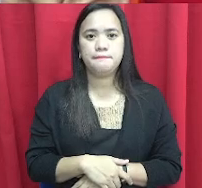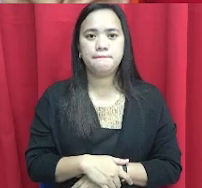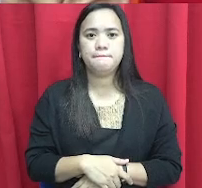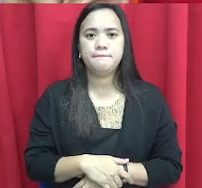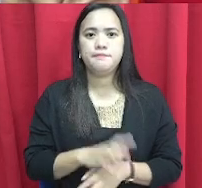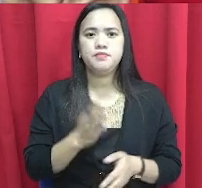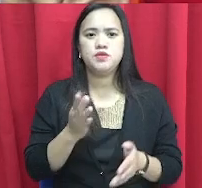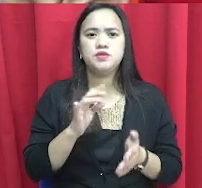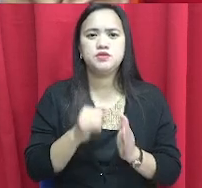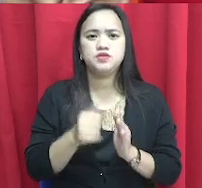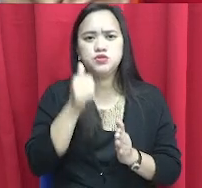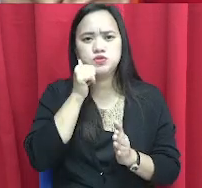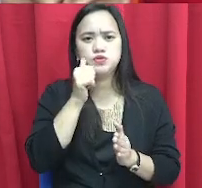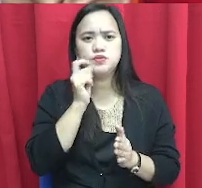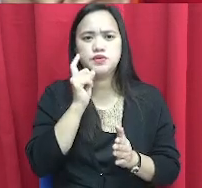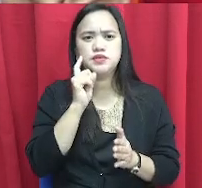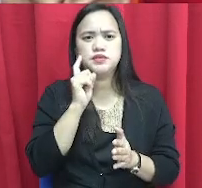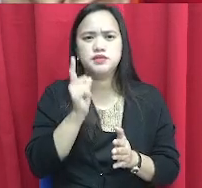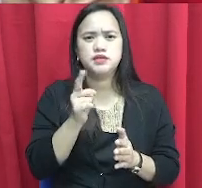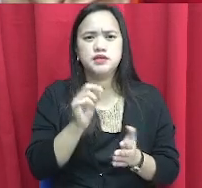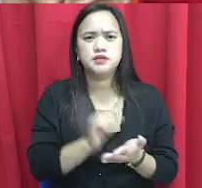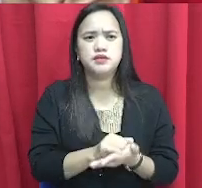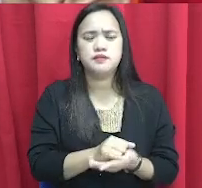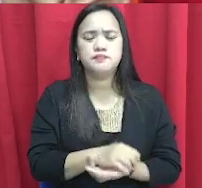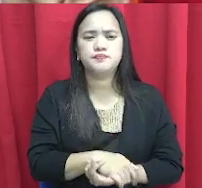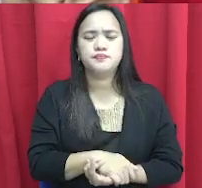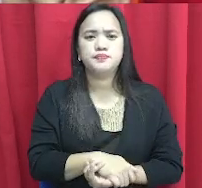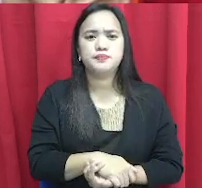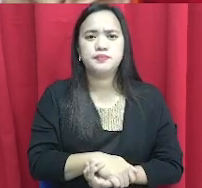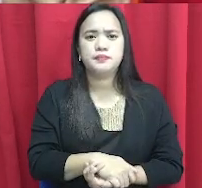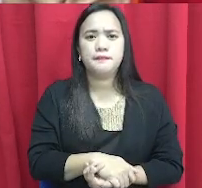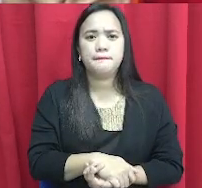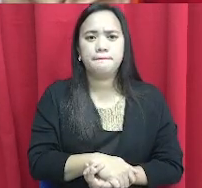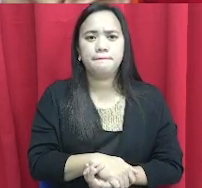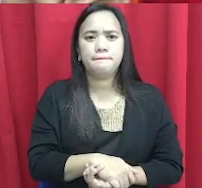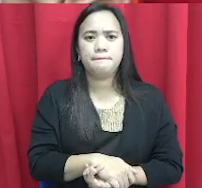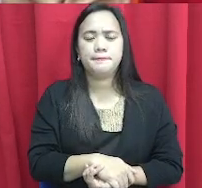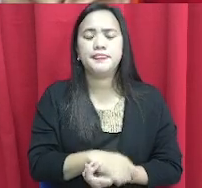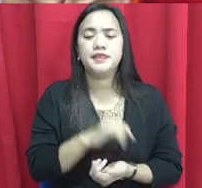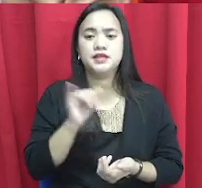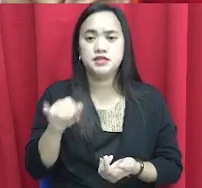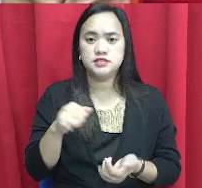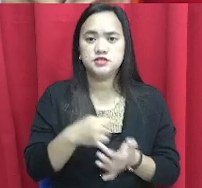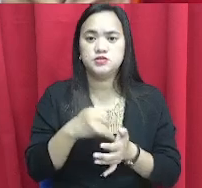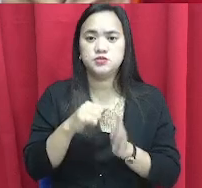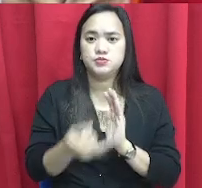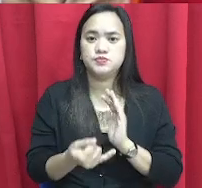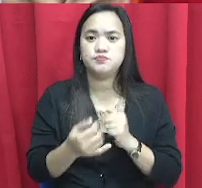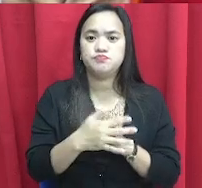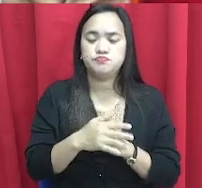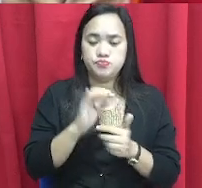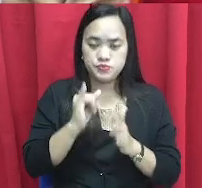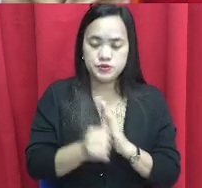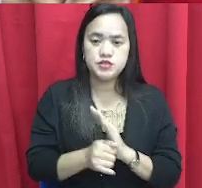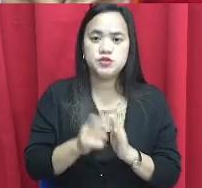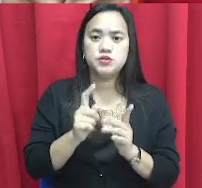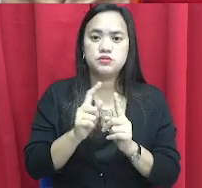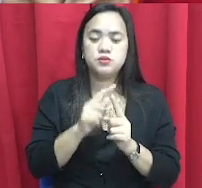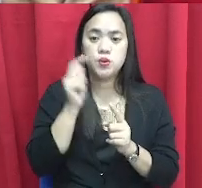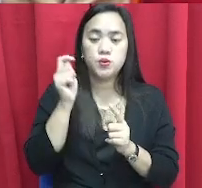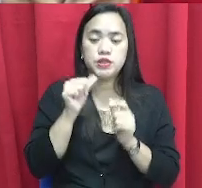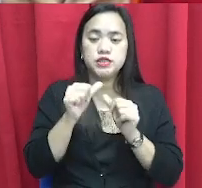sinasabi sa Diyos Panginoon sige sige Panginoon pangalagaan mo lang ng pangalagaan ng family ko sige Panginoon gamitin mo lang ako